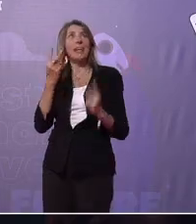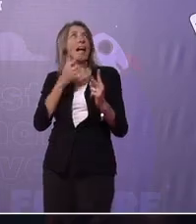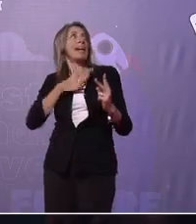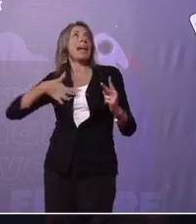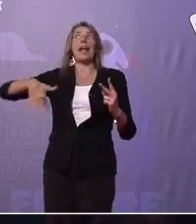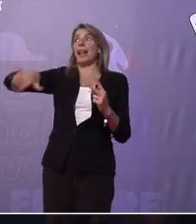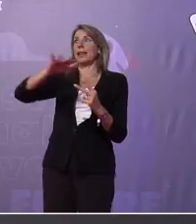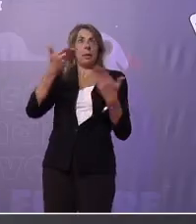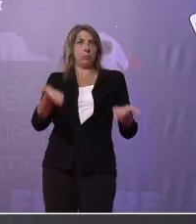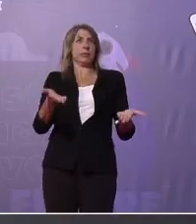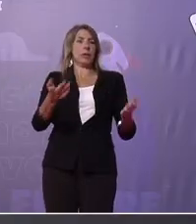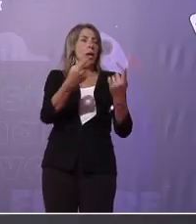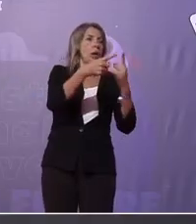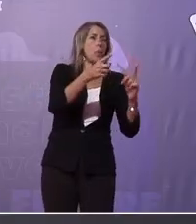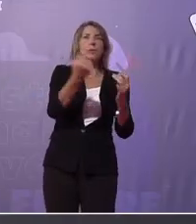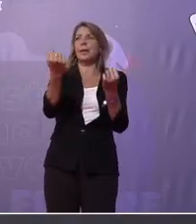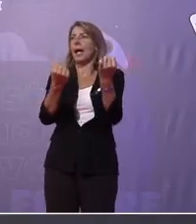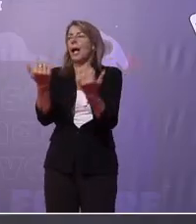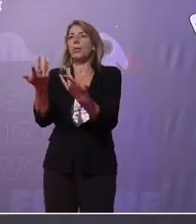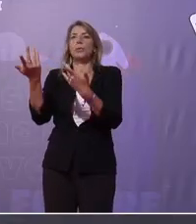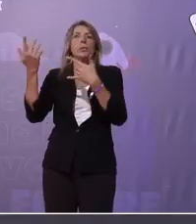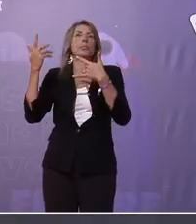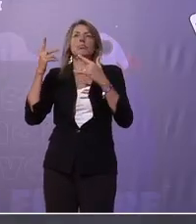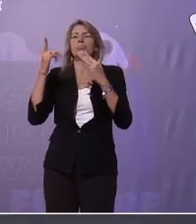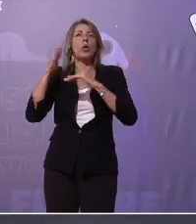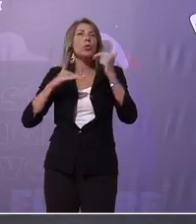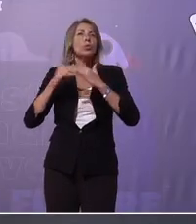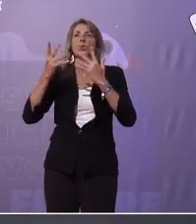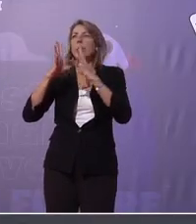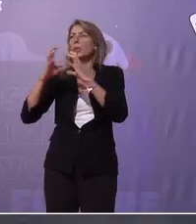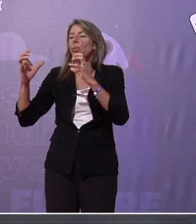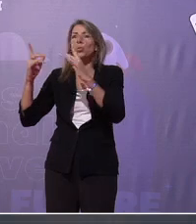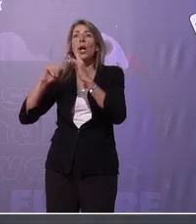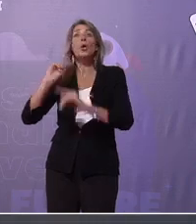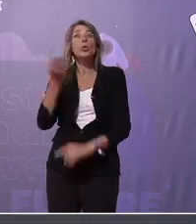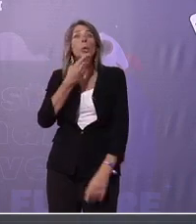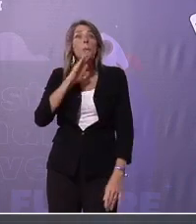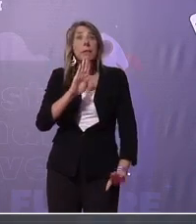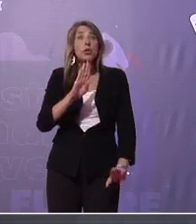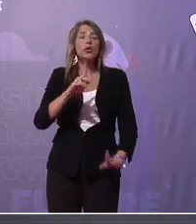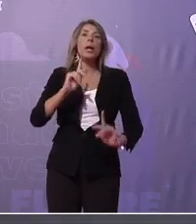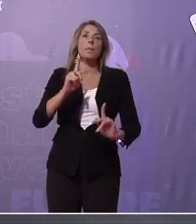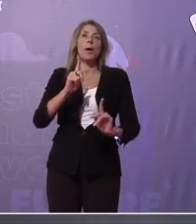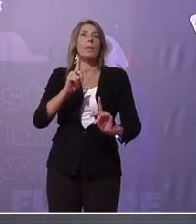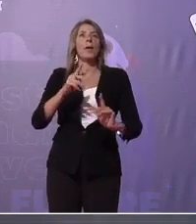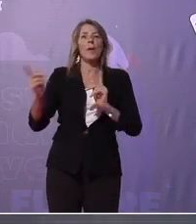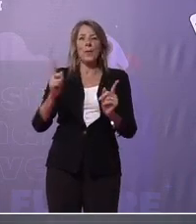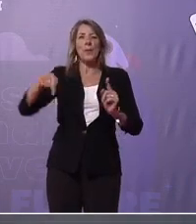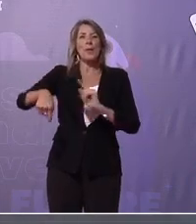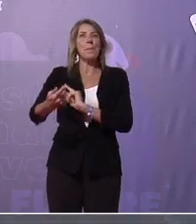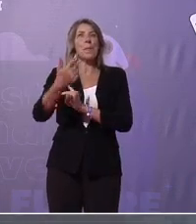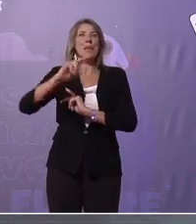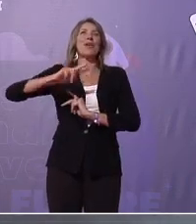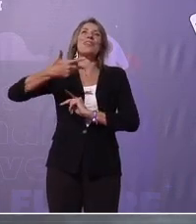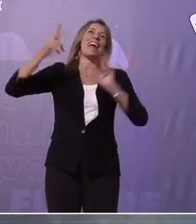rappresentata qua che va D la musica le auto la costruzione l'industria eccetera possa beneficiare di questa ulteriore Ondata vedo